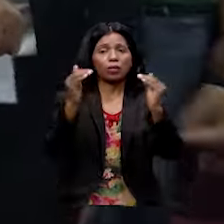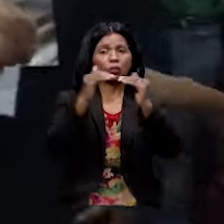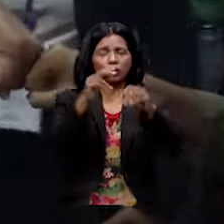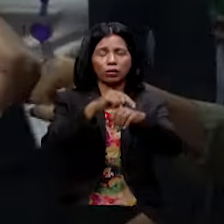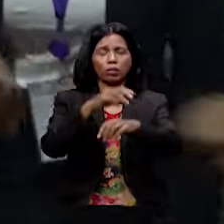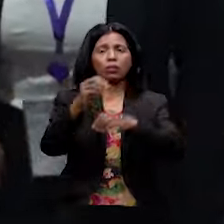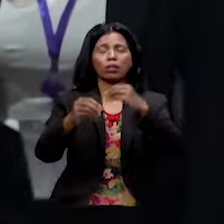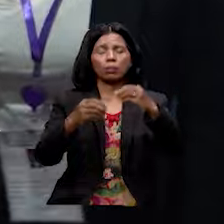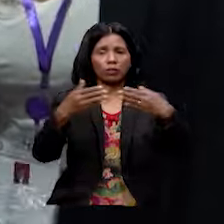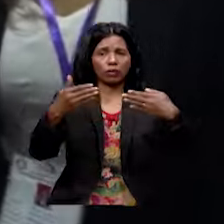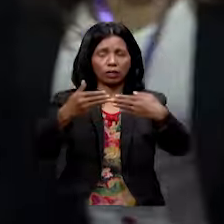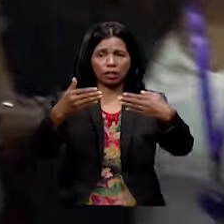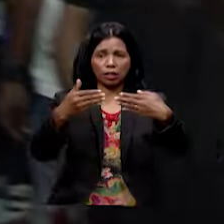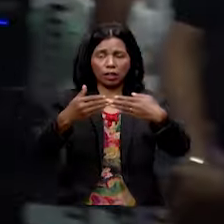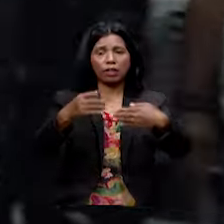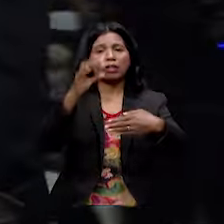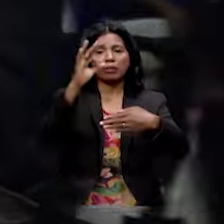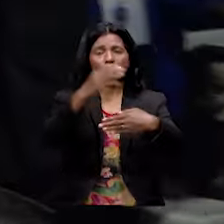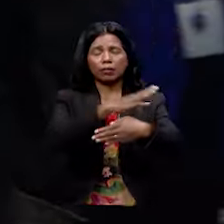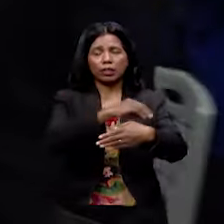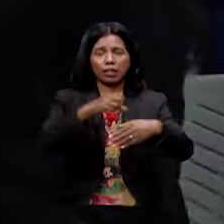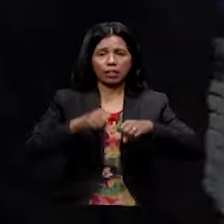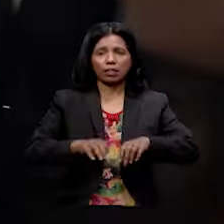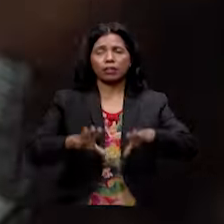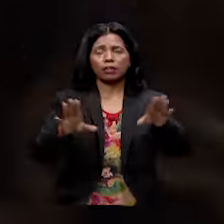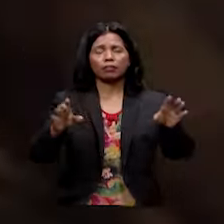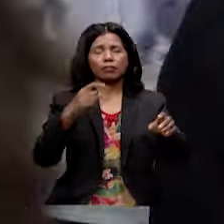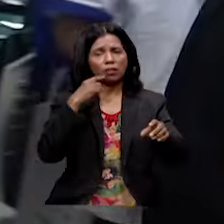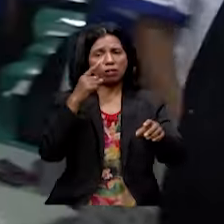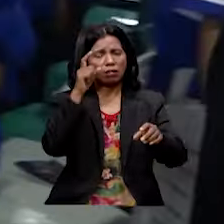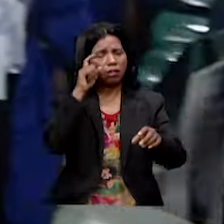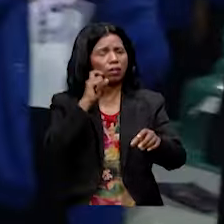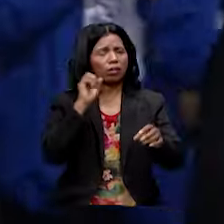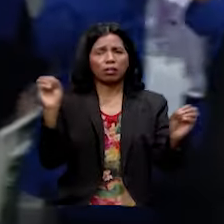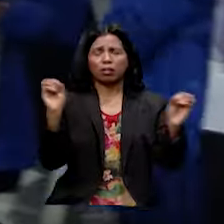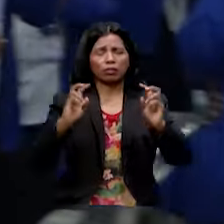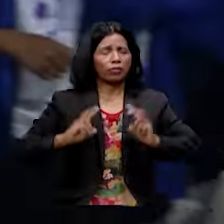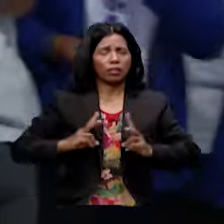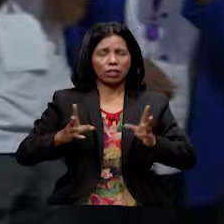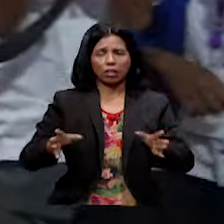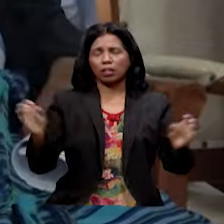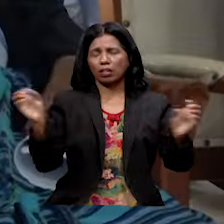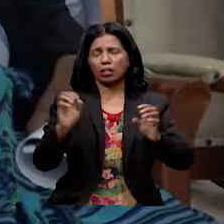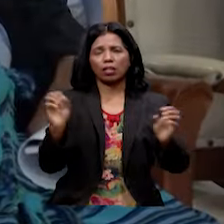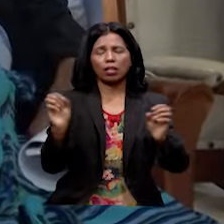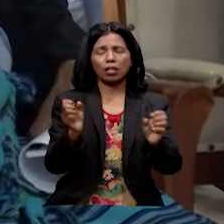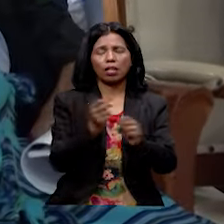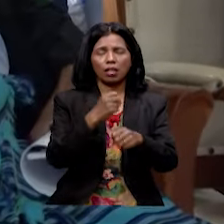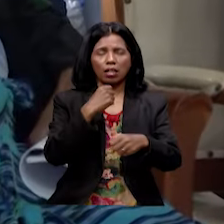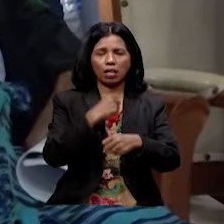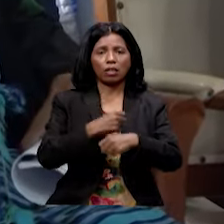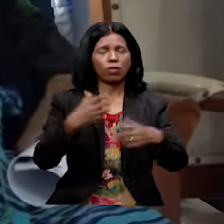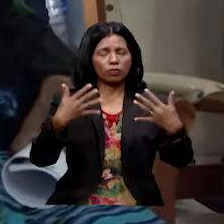frontera maritima. Kaira alasan anu Gusmaung hatete nia laos veteranu nola halofunu alendene nia la hatene kair kilat.